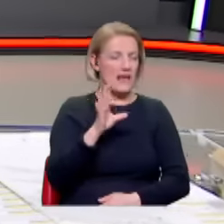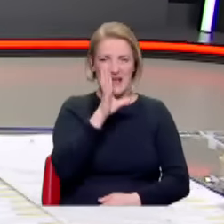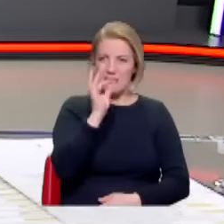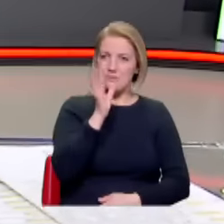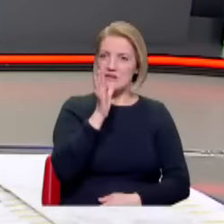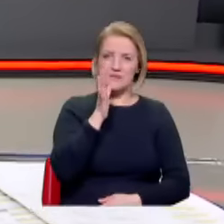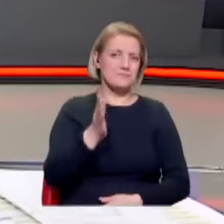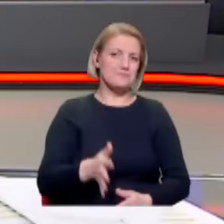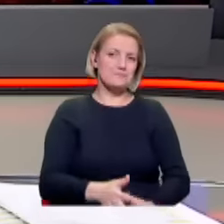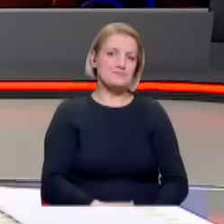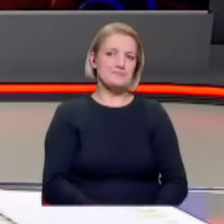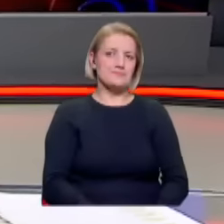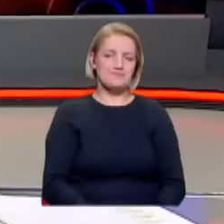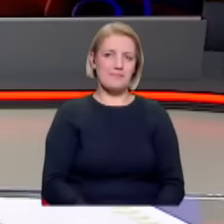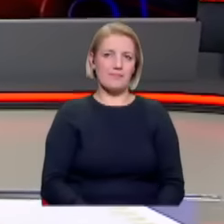bilir?